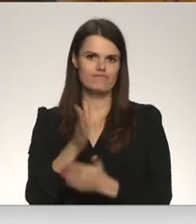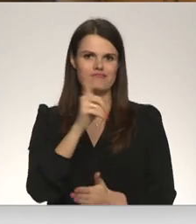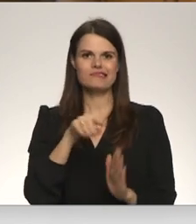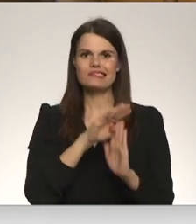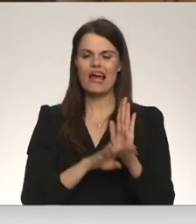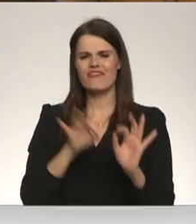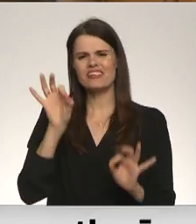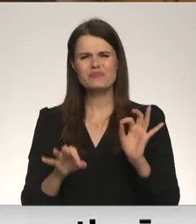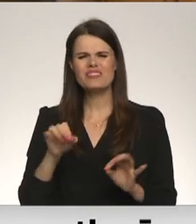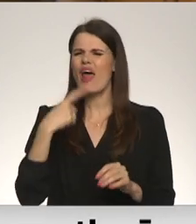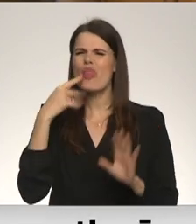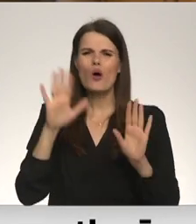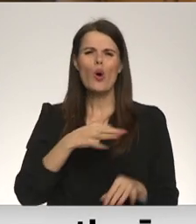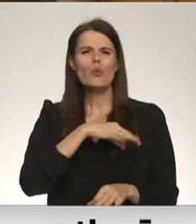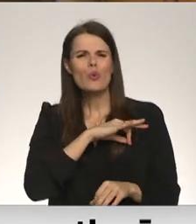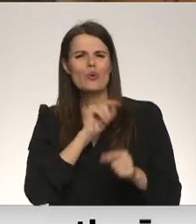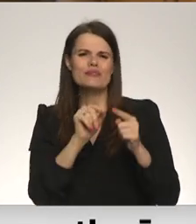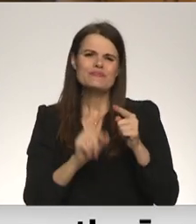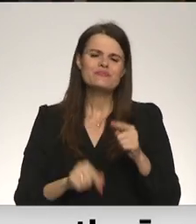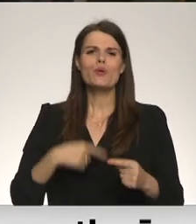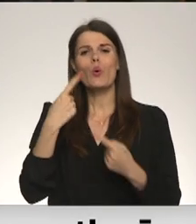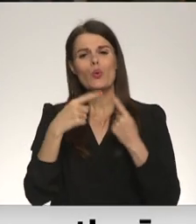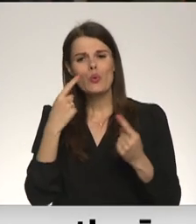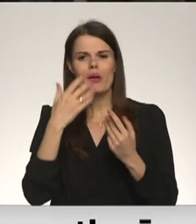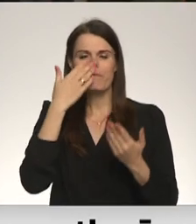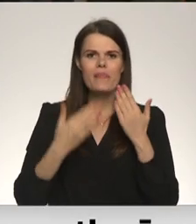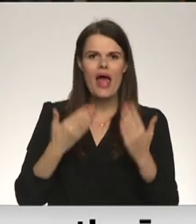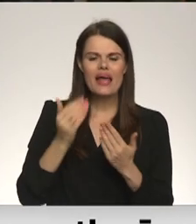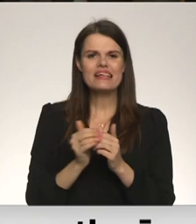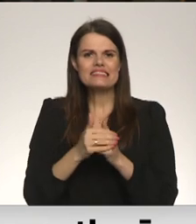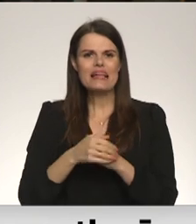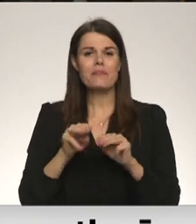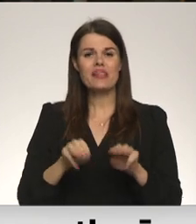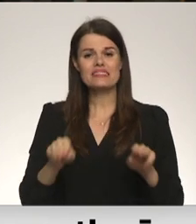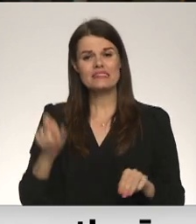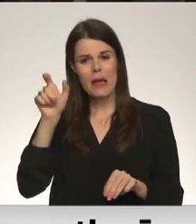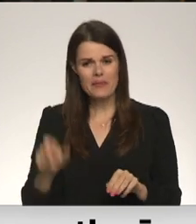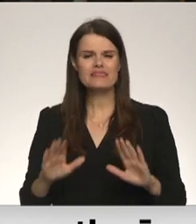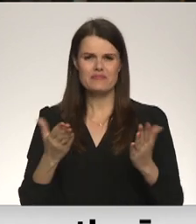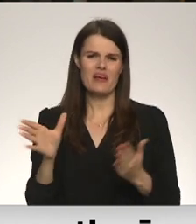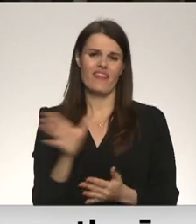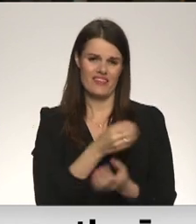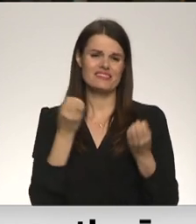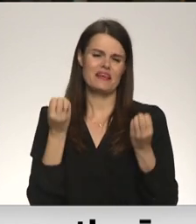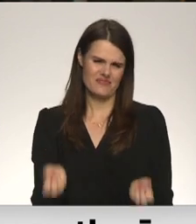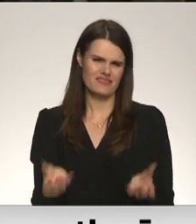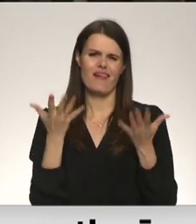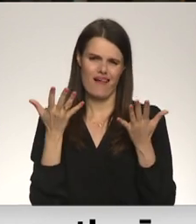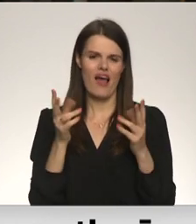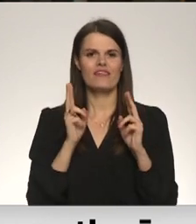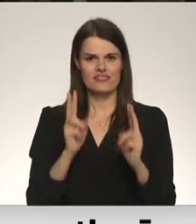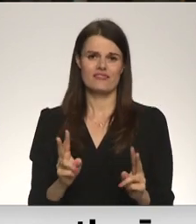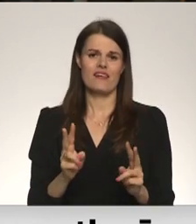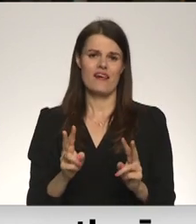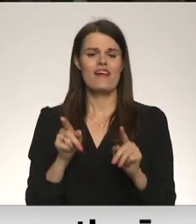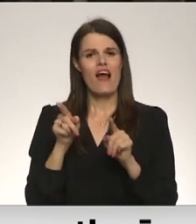par niansēm, par juridiskām niansēm, par ko runā mēģina slēpties ministrs, bet visiem jau skaidrs, ka tas ir par konkrētu